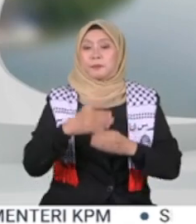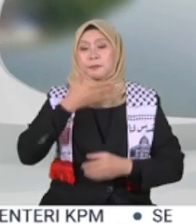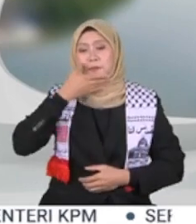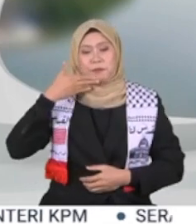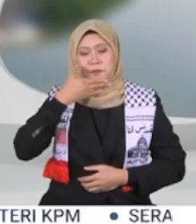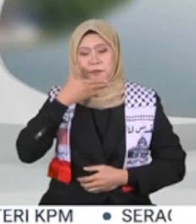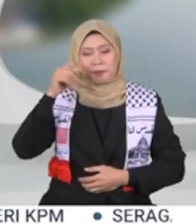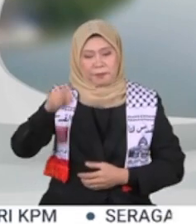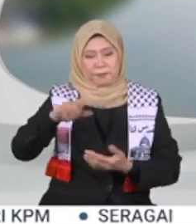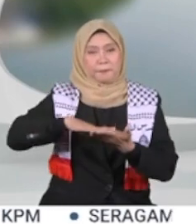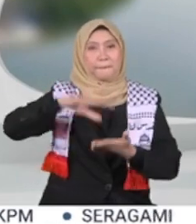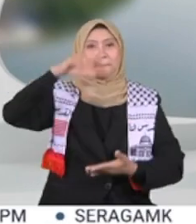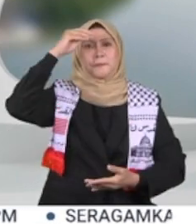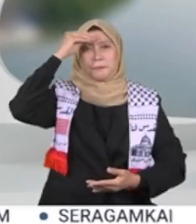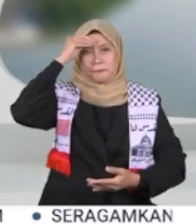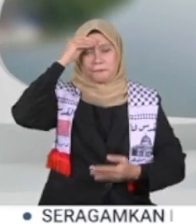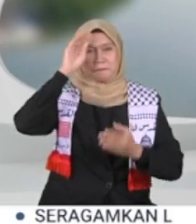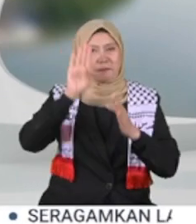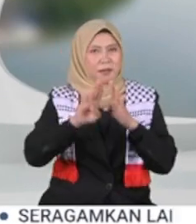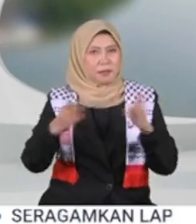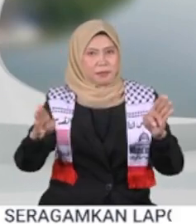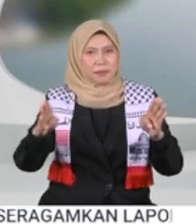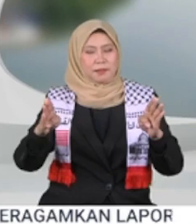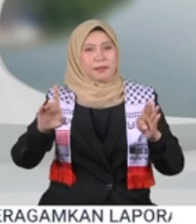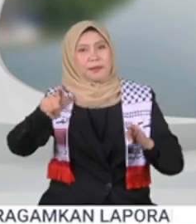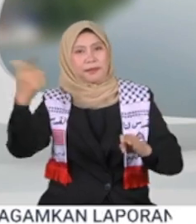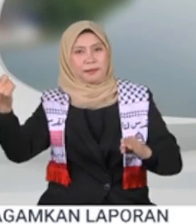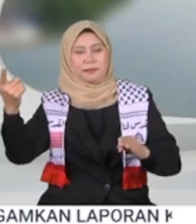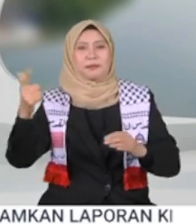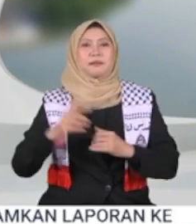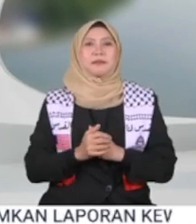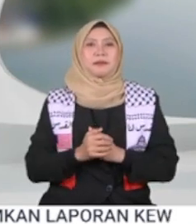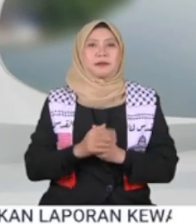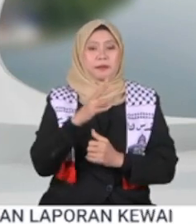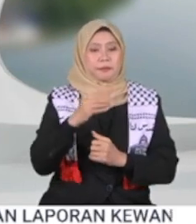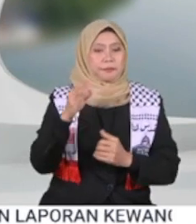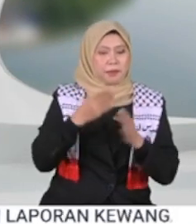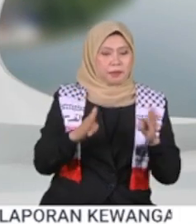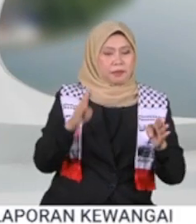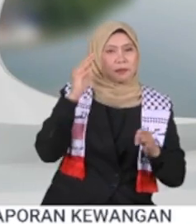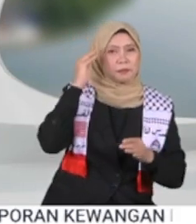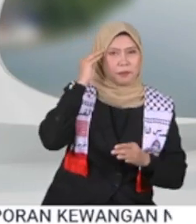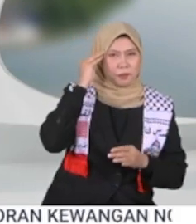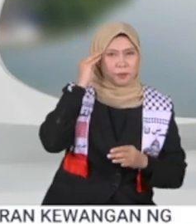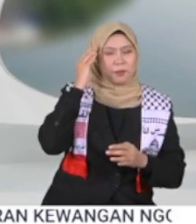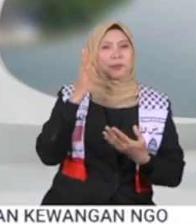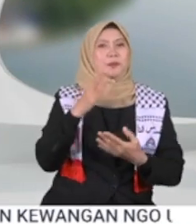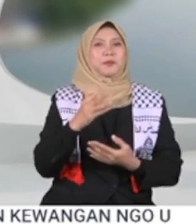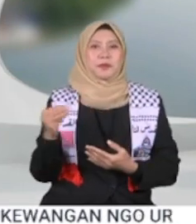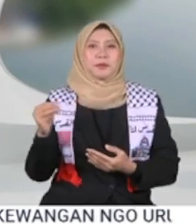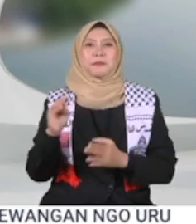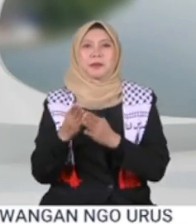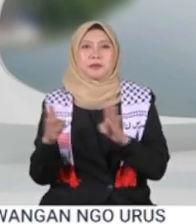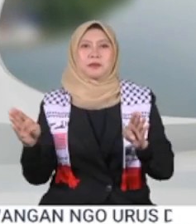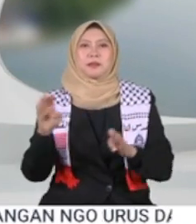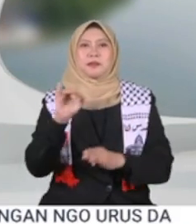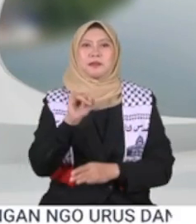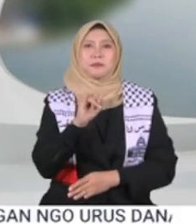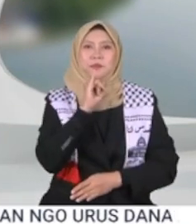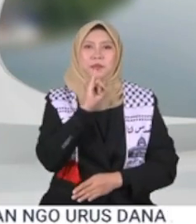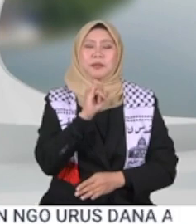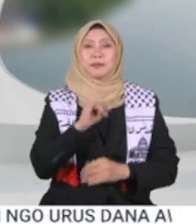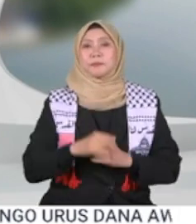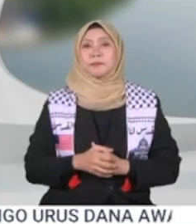mempelajari dan menguasai bahasa asing selain bahasa kebangsaan dan bahasa ibunda timbalan ketua menteri Datuk Dr